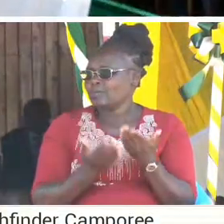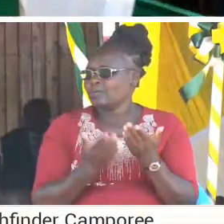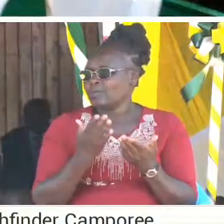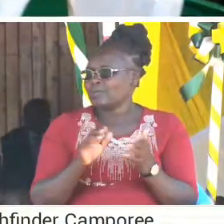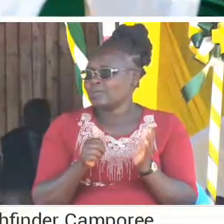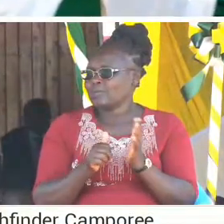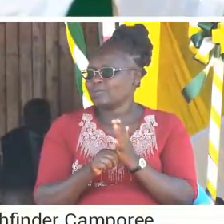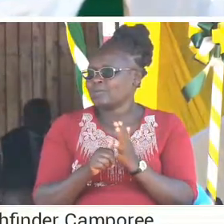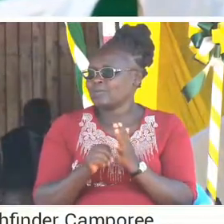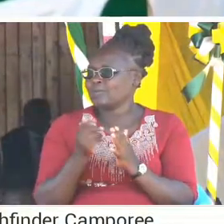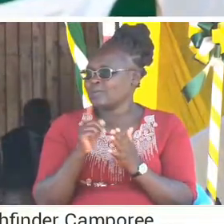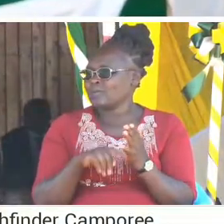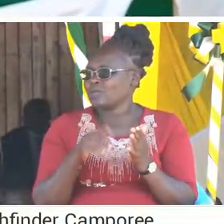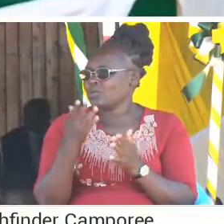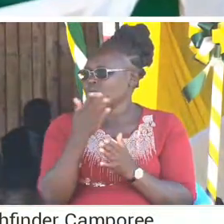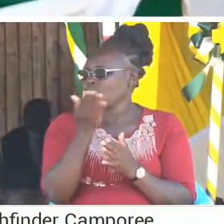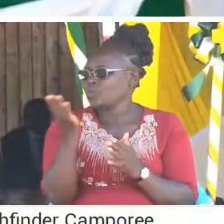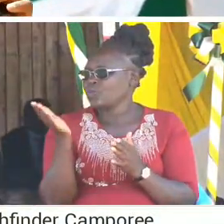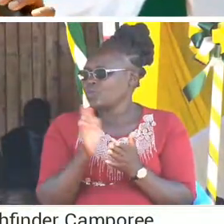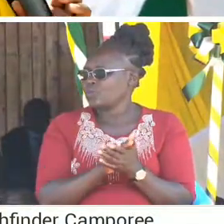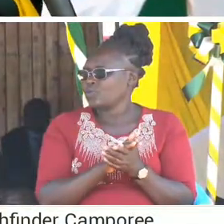gani?